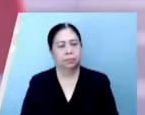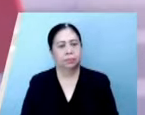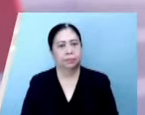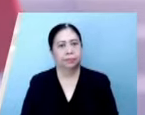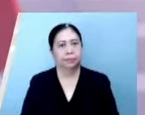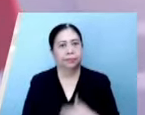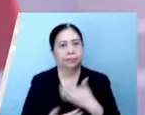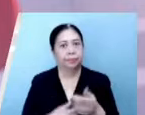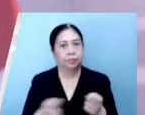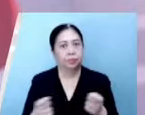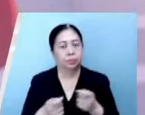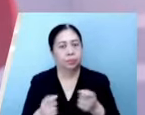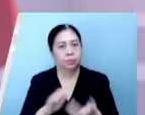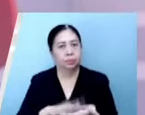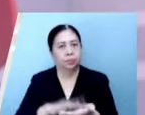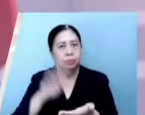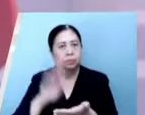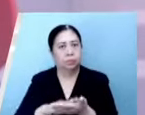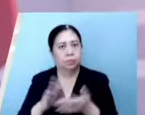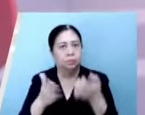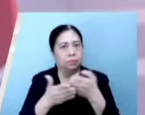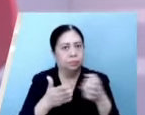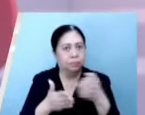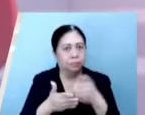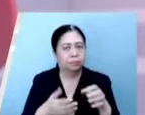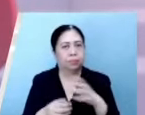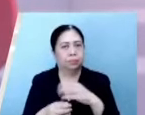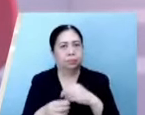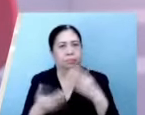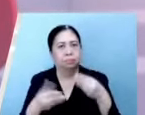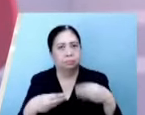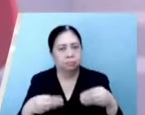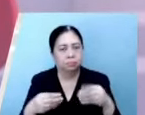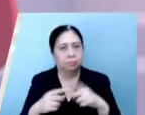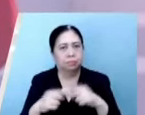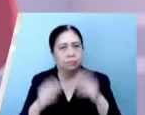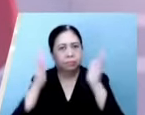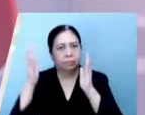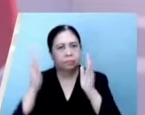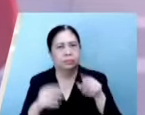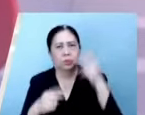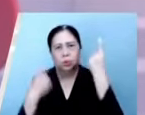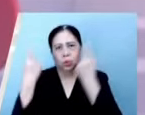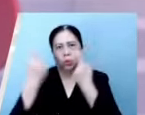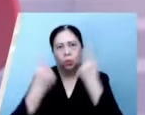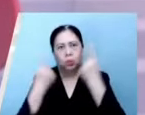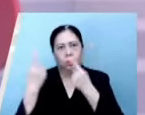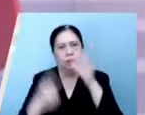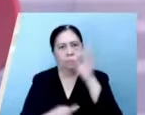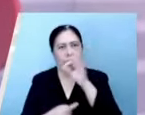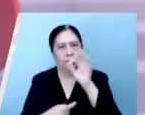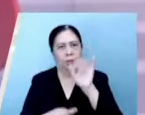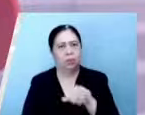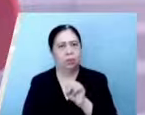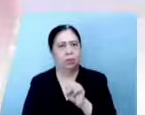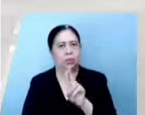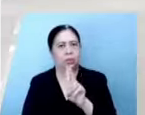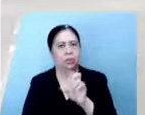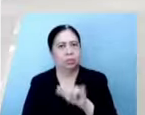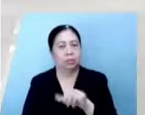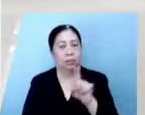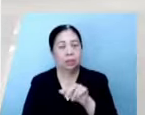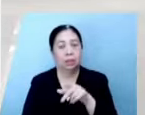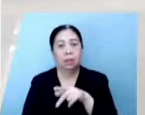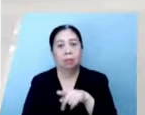Pag-control sa pagmahal ng mga bilihin at serbisyo, ang pangunahing inaalala ng mga Pilipino ayon po yan sa survey ng Pulse Asia. Sa